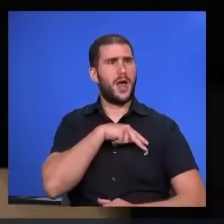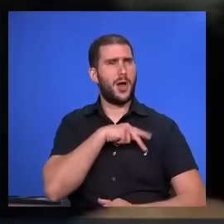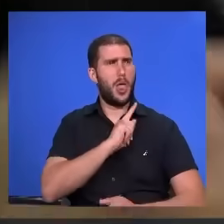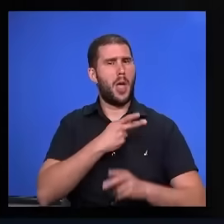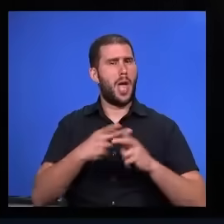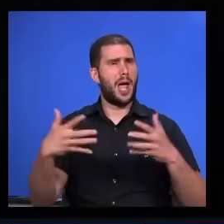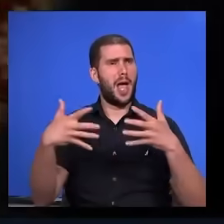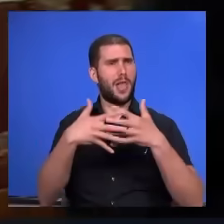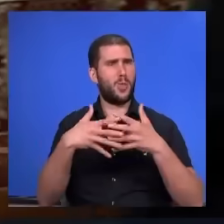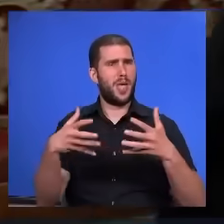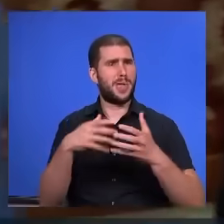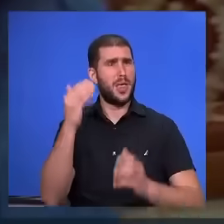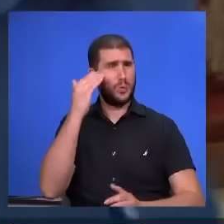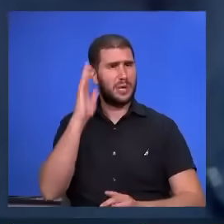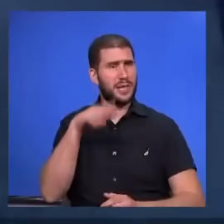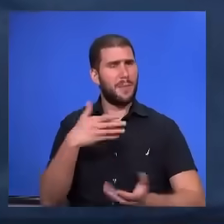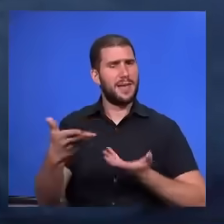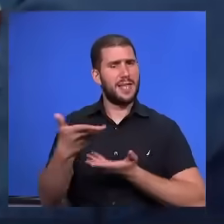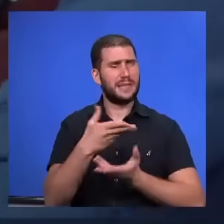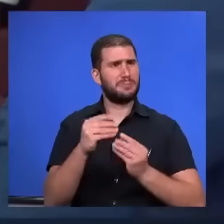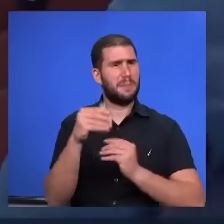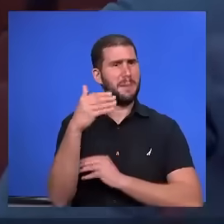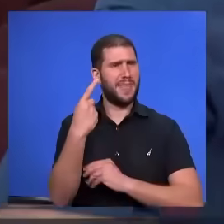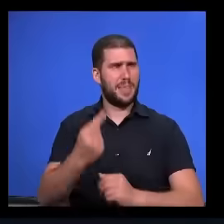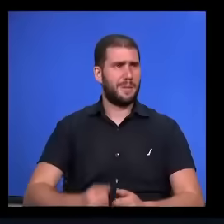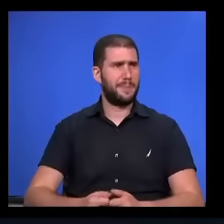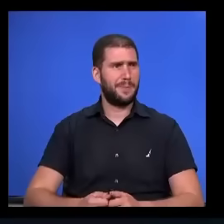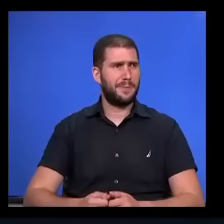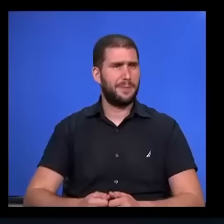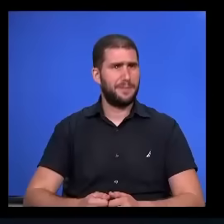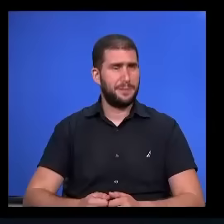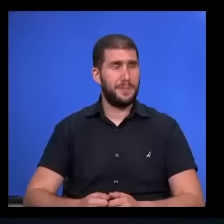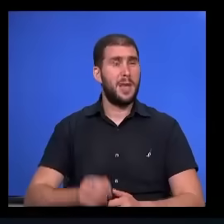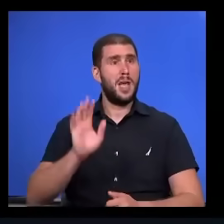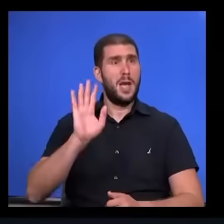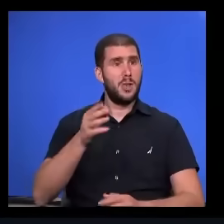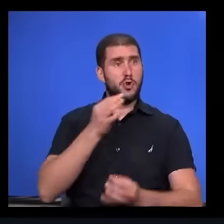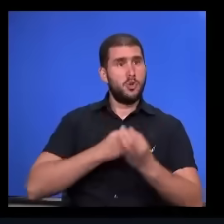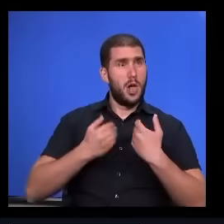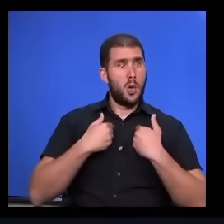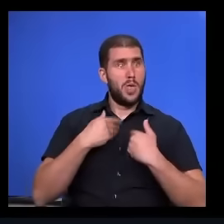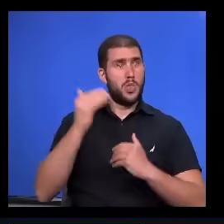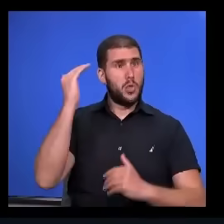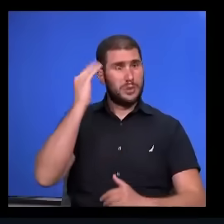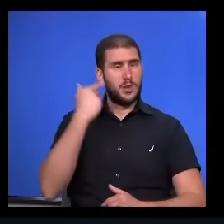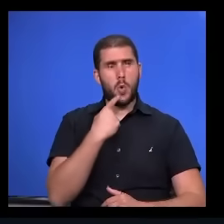רק לאחדות העדה, אלא ליחסיה עם המדינה. אני לא שאלו לדרוז, ופה מעלו